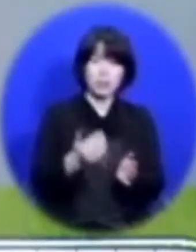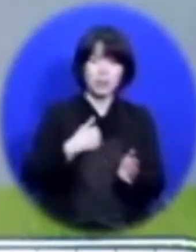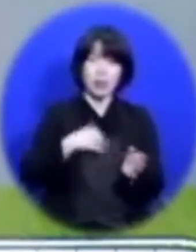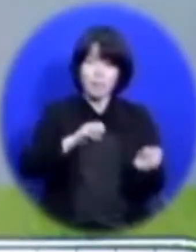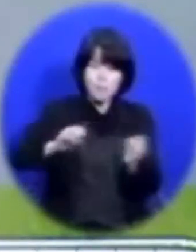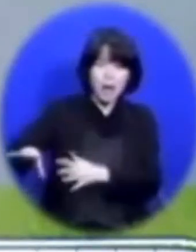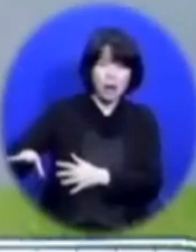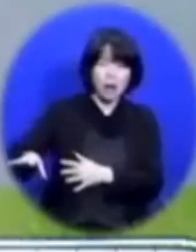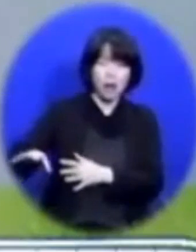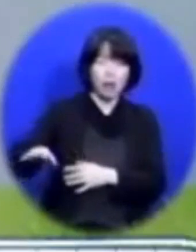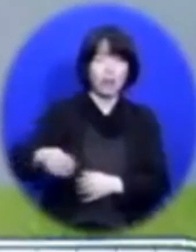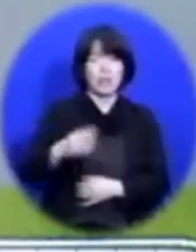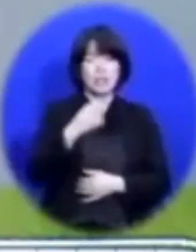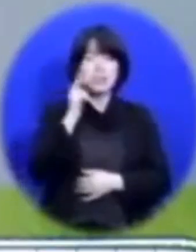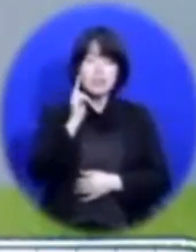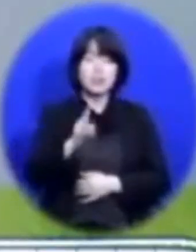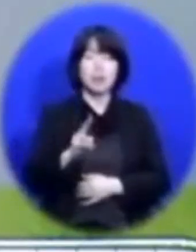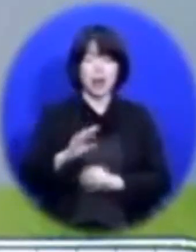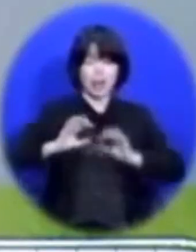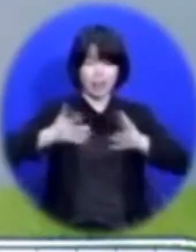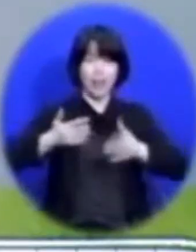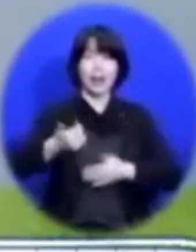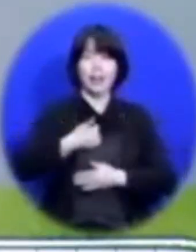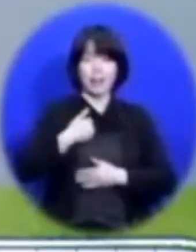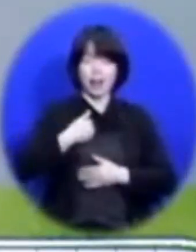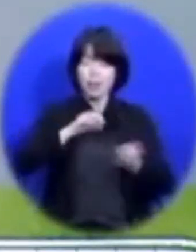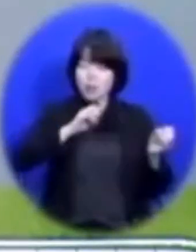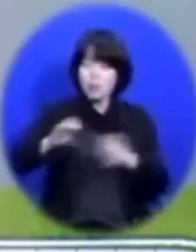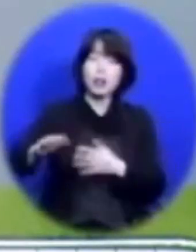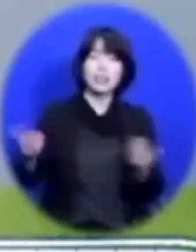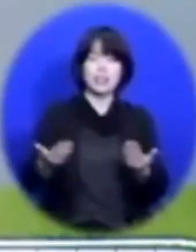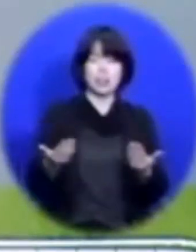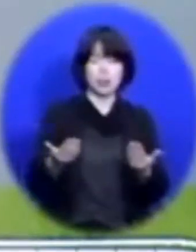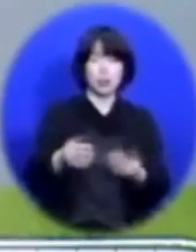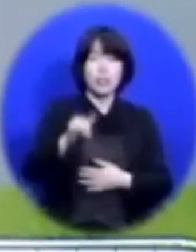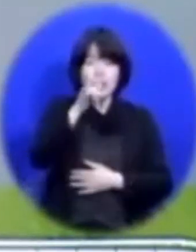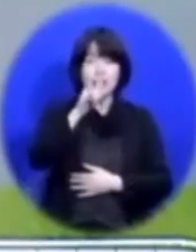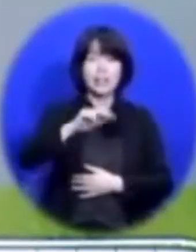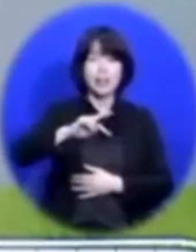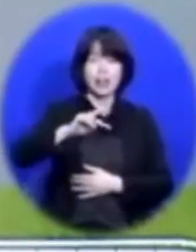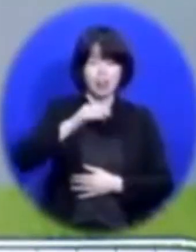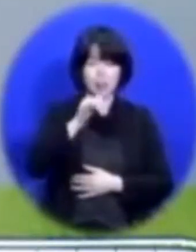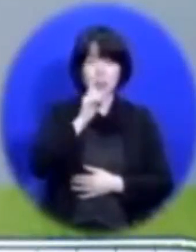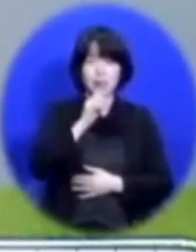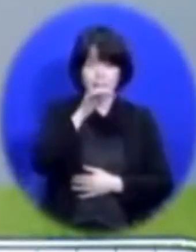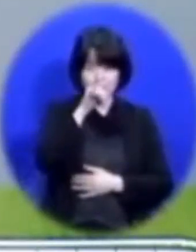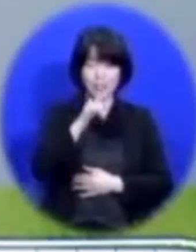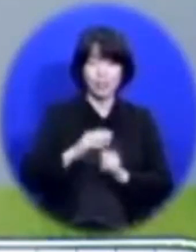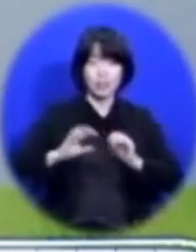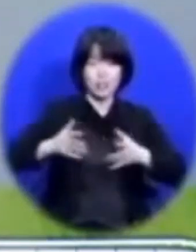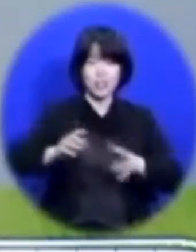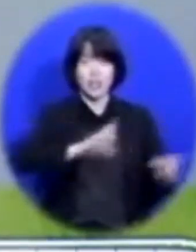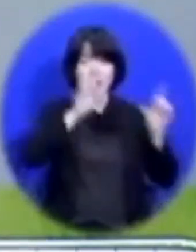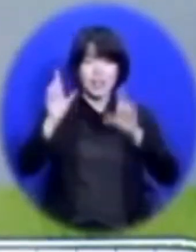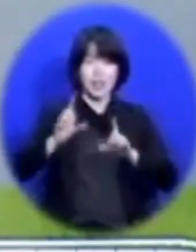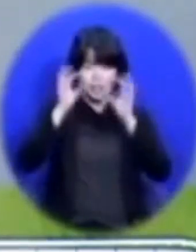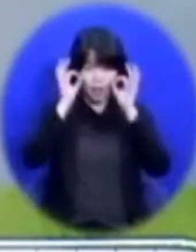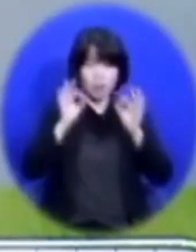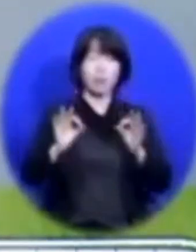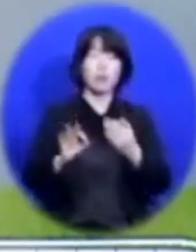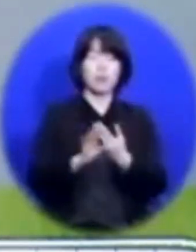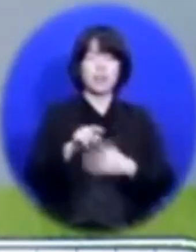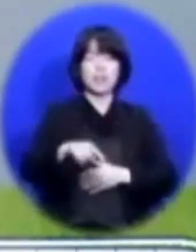에게버림받았고 ,심지어 조국마저자신들을버렸다고말합니다.우리가 이